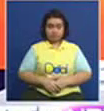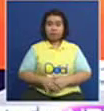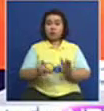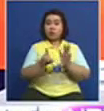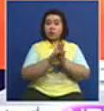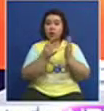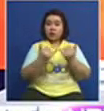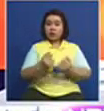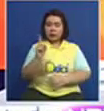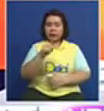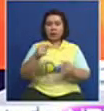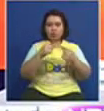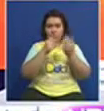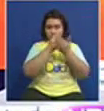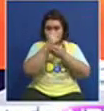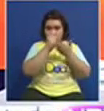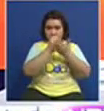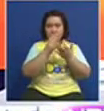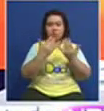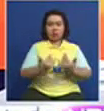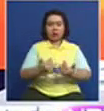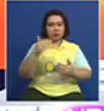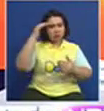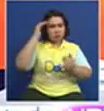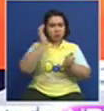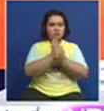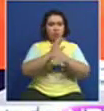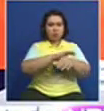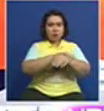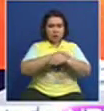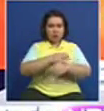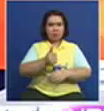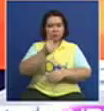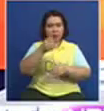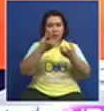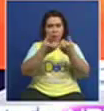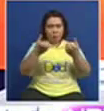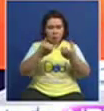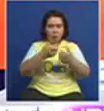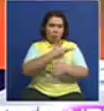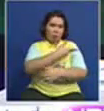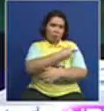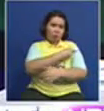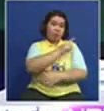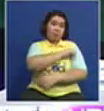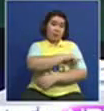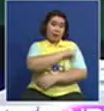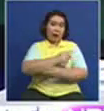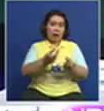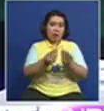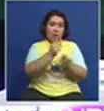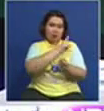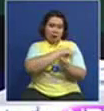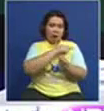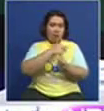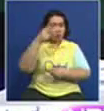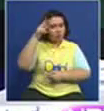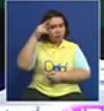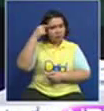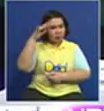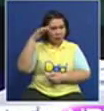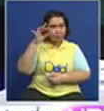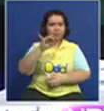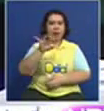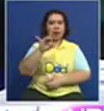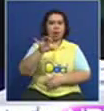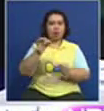ปิดท้ายช่วงนี้ที่เรื่องของยาเสพติดนะคะเจ้าหน้าที่จับกลุ่มผู้ต้องหาพร้อมของกลางเฮโรอีน 3.5 กิโลกรัมยาบ้า800เม็ดบริเวณด่